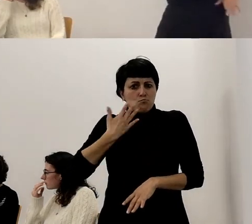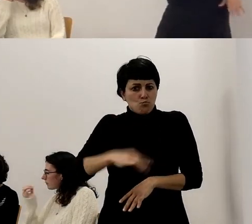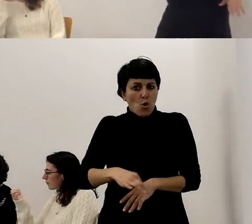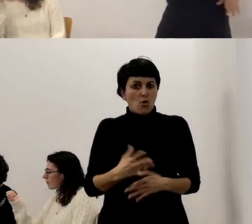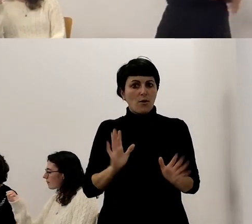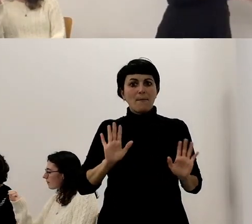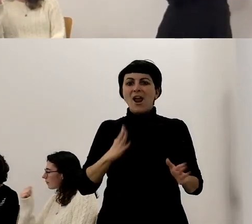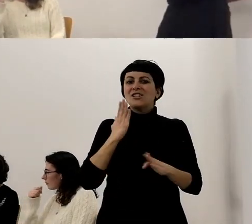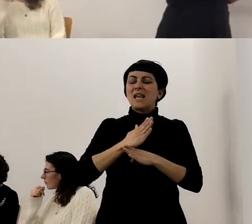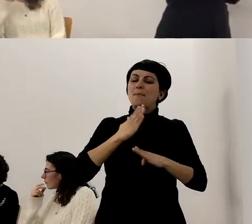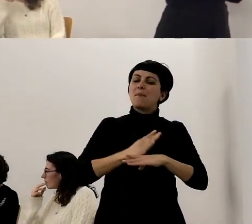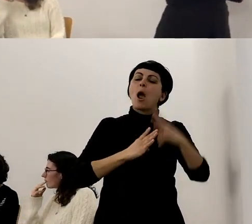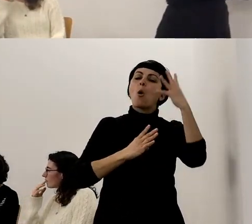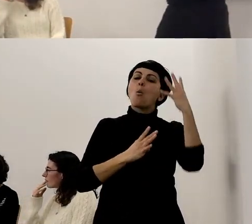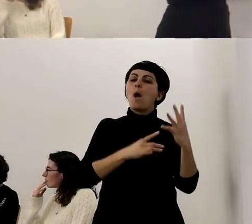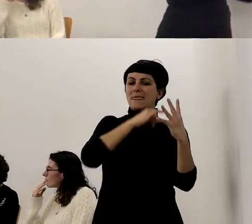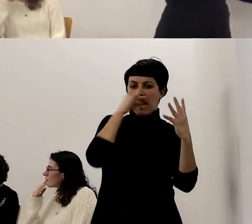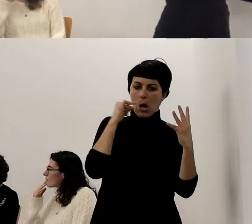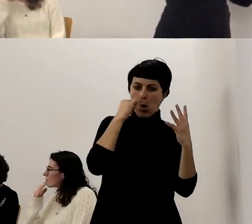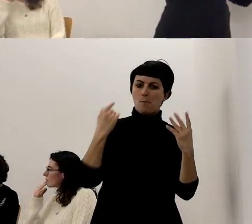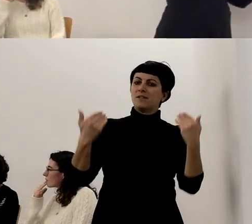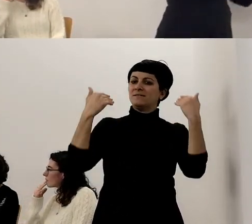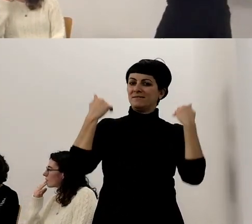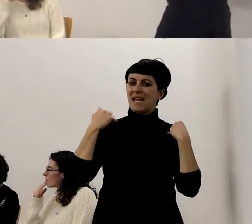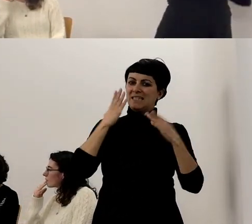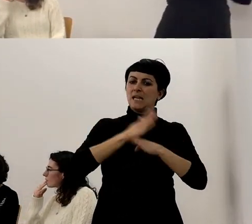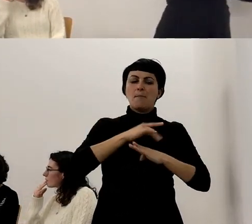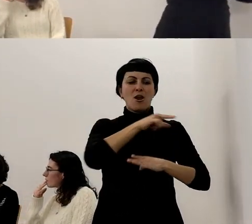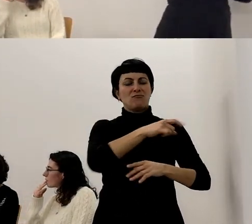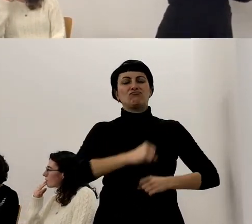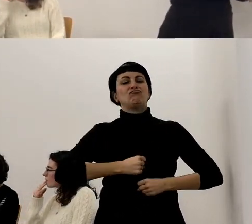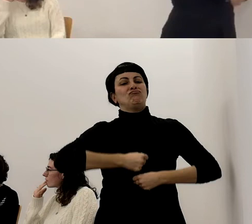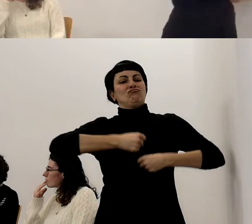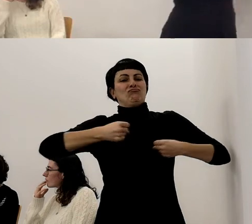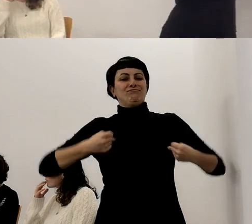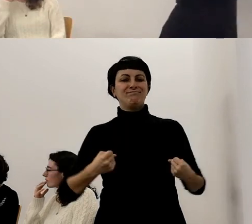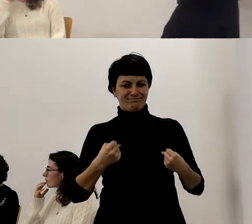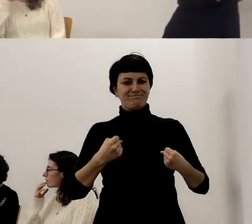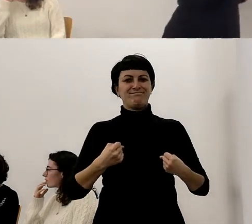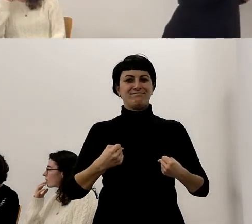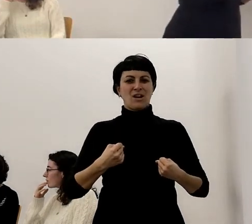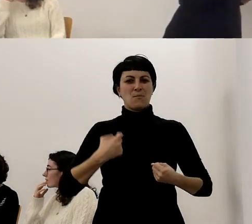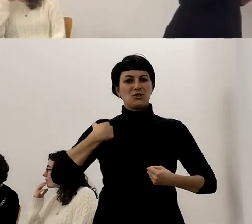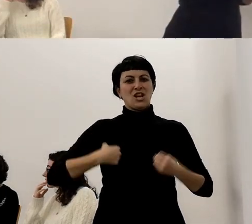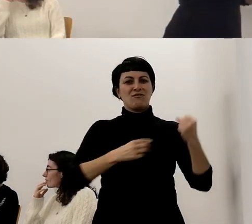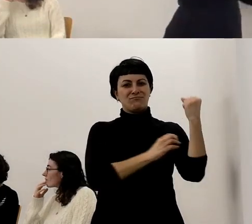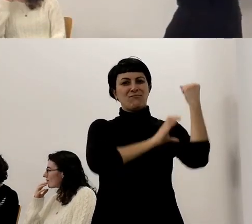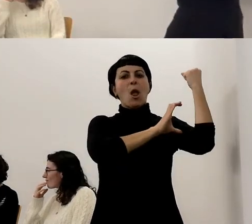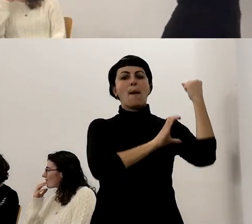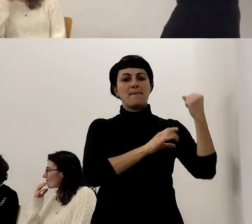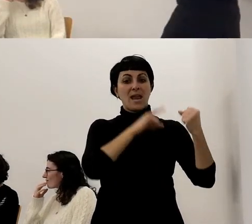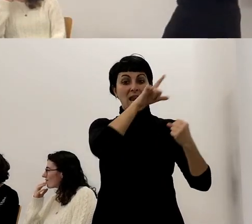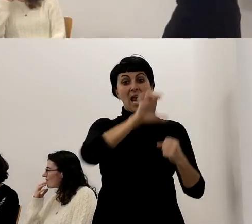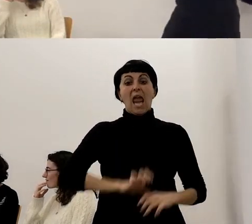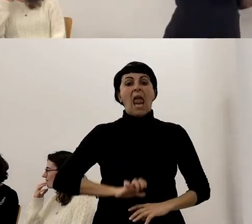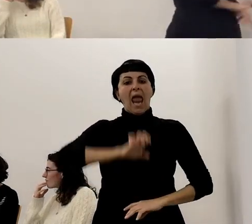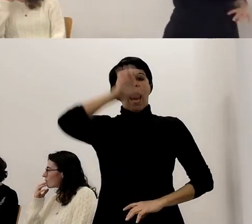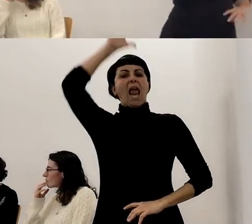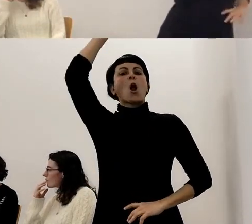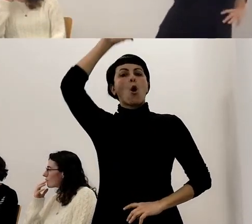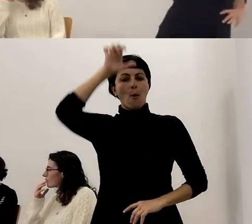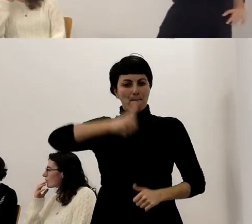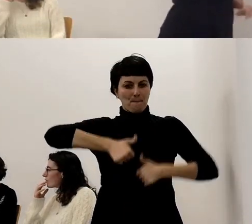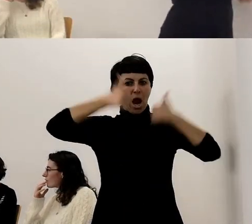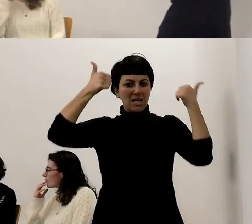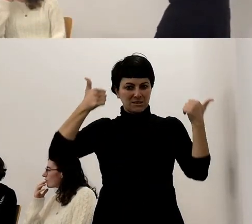casella que han de ser quatre homes. I aquests quatre homes es creixen. Com més minuts van passant, més el seu ego més va creixent. I